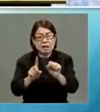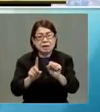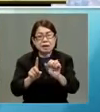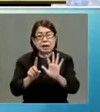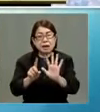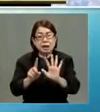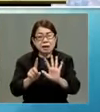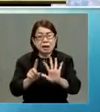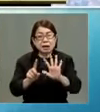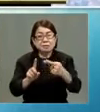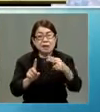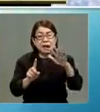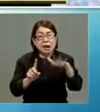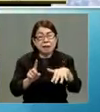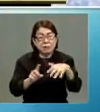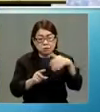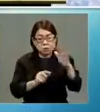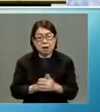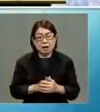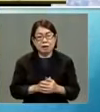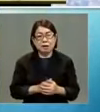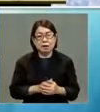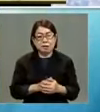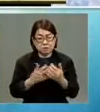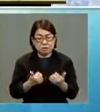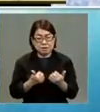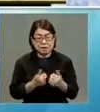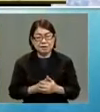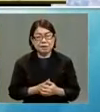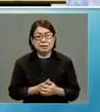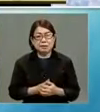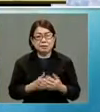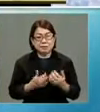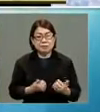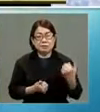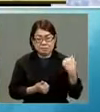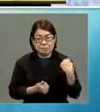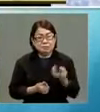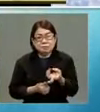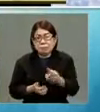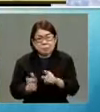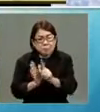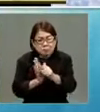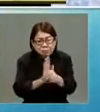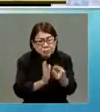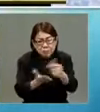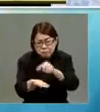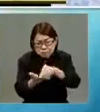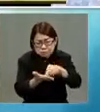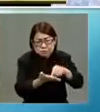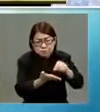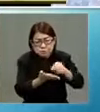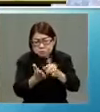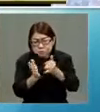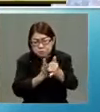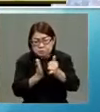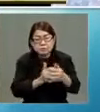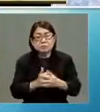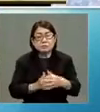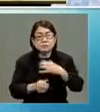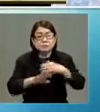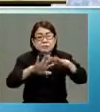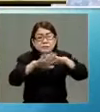155,486 คนนะครับมีผู้เช็คอินนะครับตอนนี้นะครับทุกนาทีนะครับมีผู้ที่เช็คอินก็คือผู้ที่สแกน